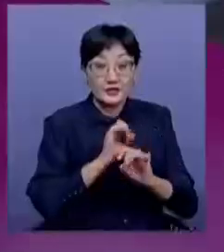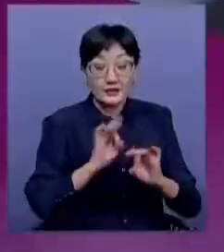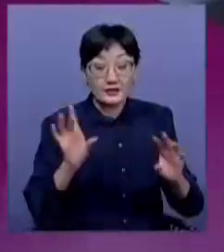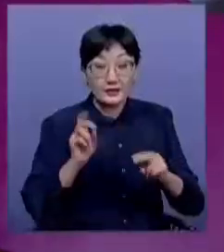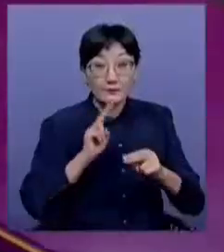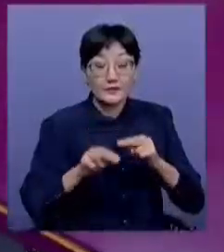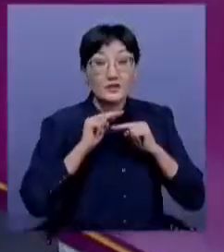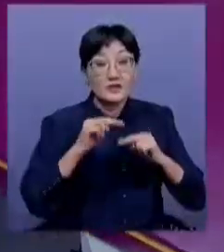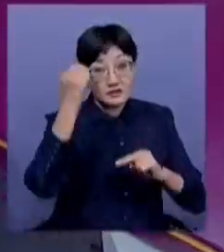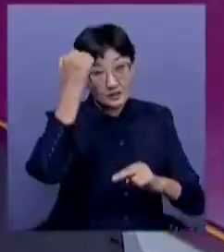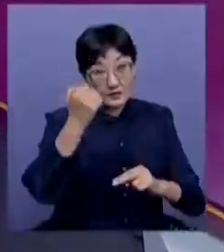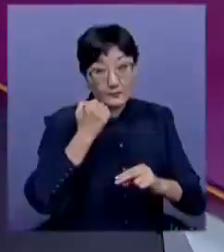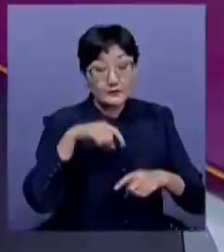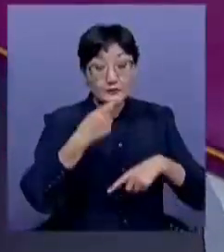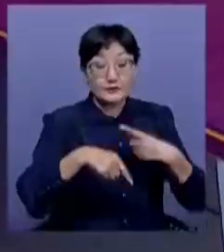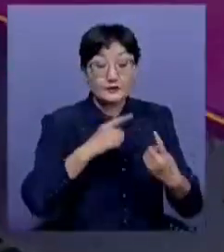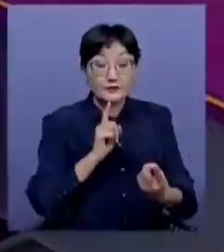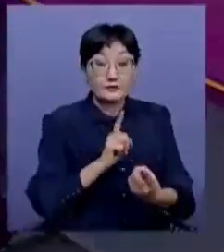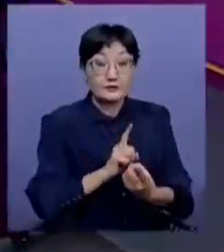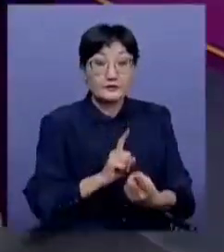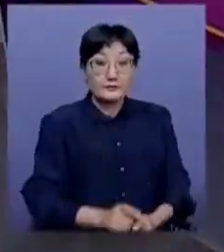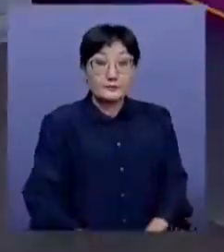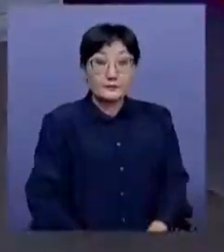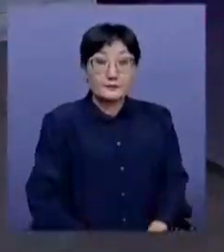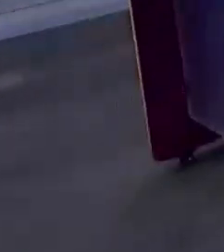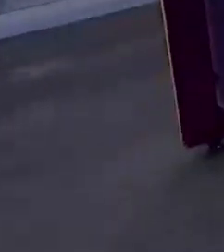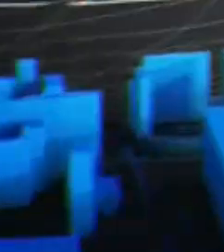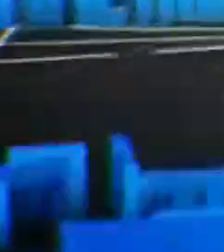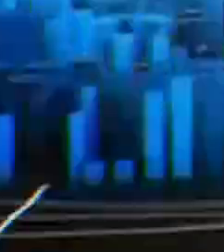көрермендер, әзірге айтарымыз осы. Кешкі сағат 19:00-де қорытынды жаңалықтарымызды жіберіп алмаңыздар.